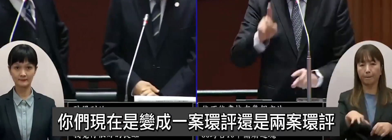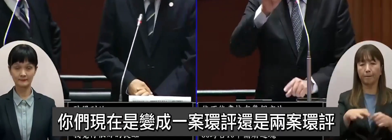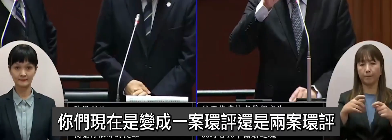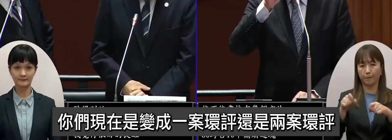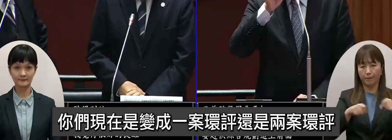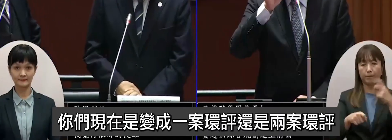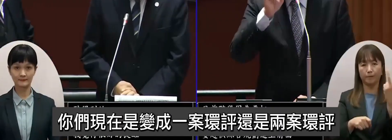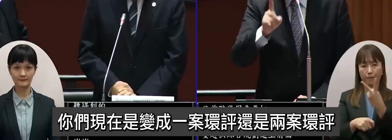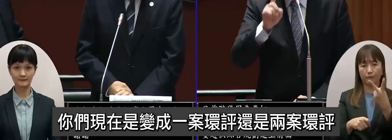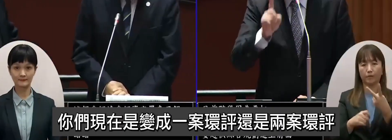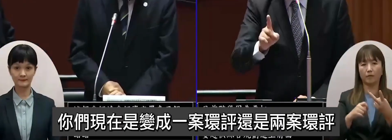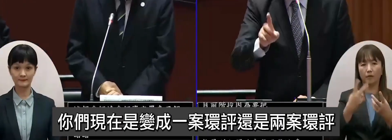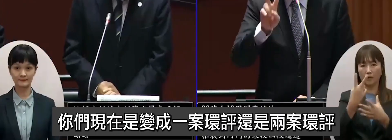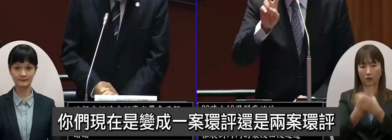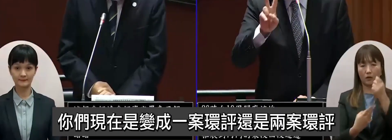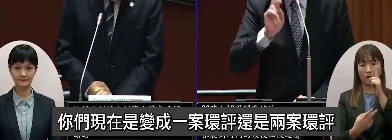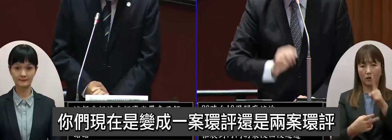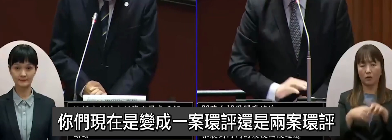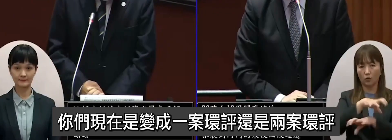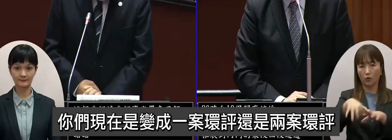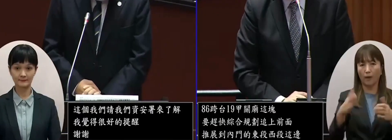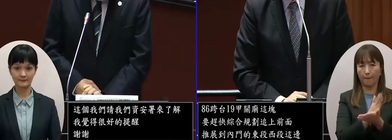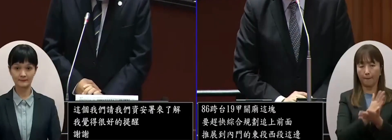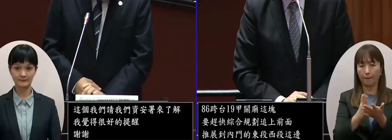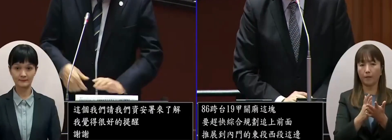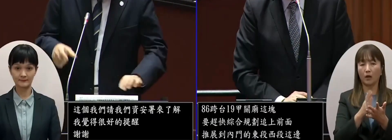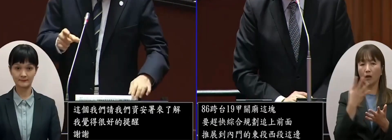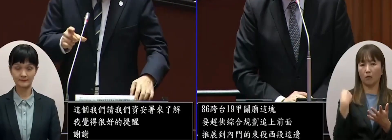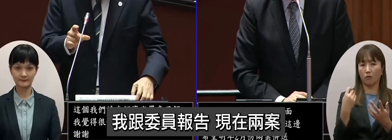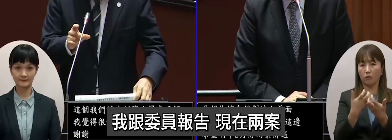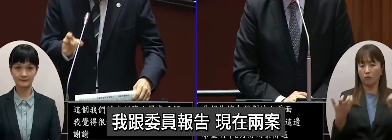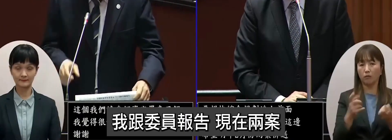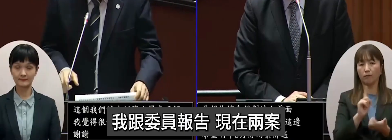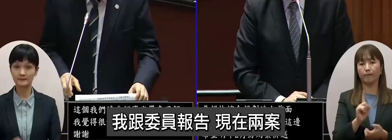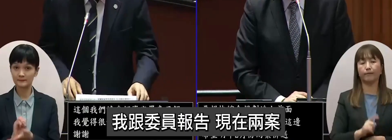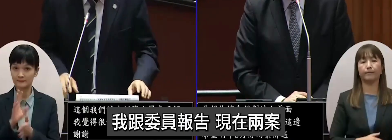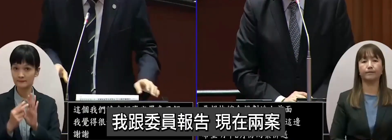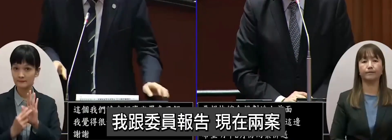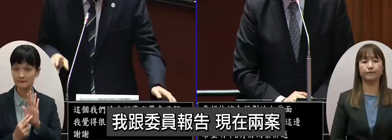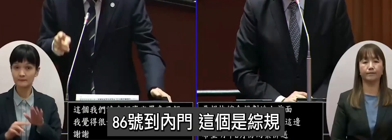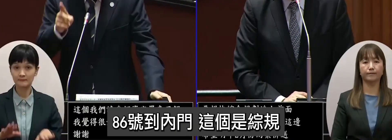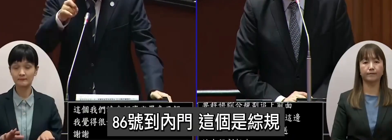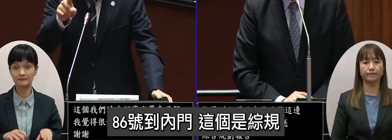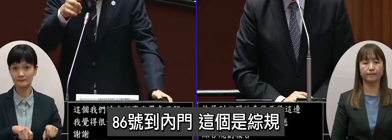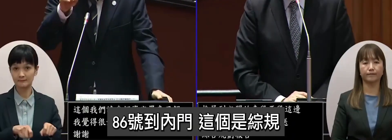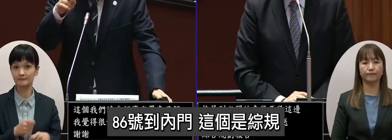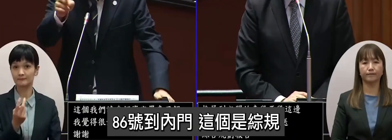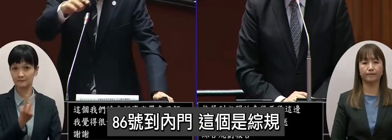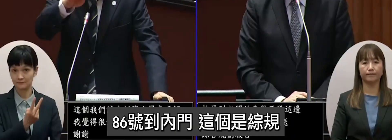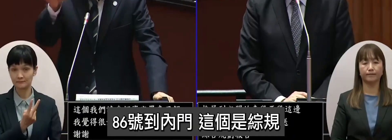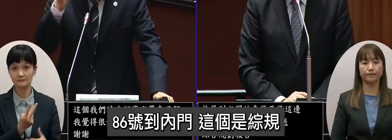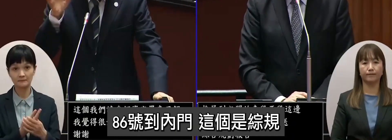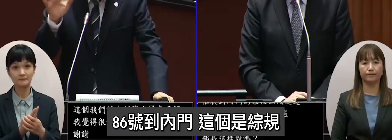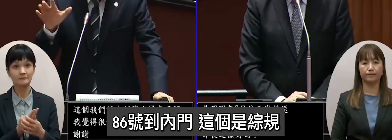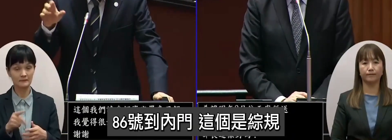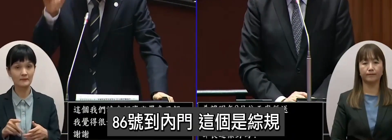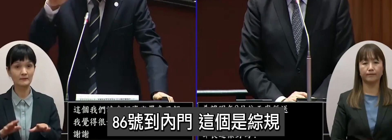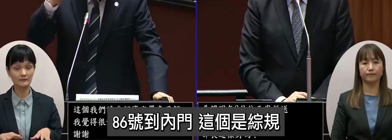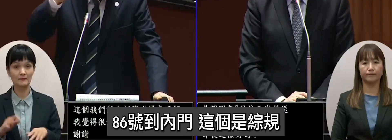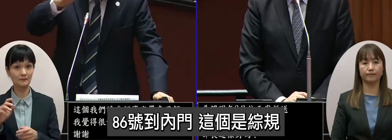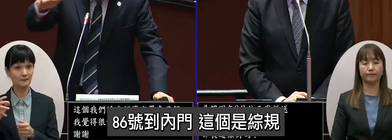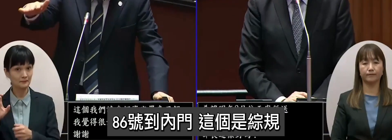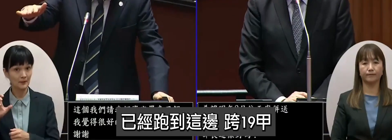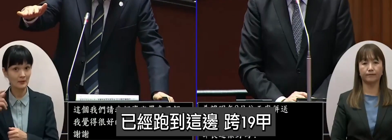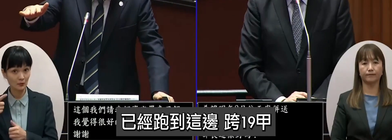你们现在是变成一岸环评还是两岸环评？ 我跟委员报告，现在两岸哈，它都在86到内门，这